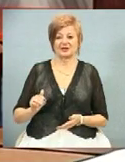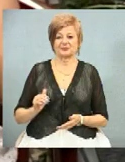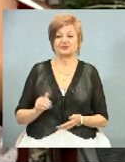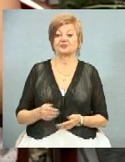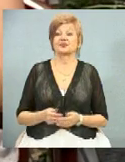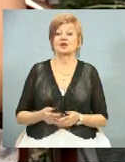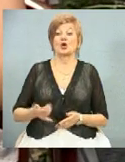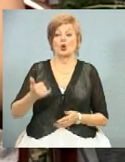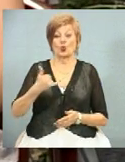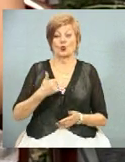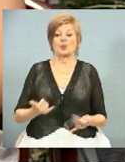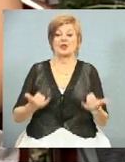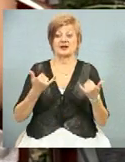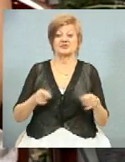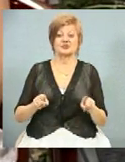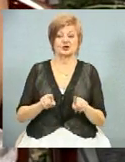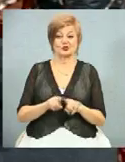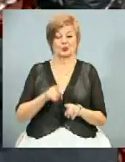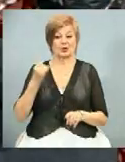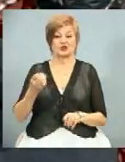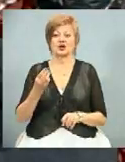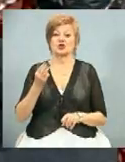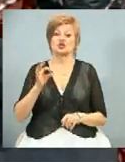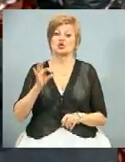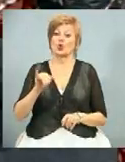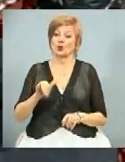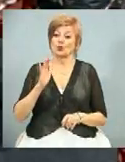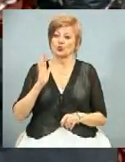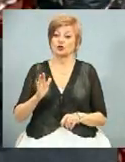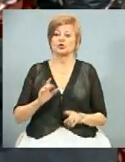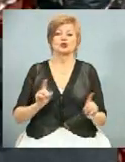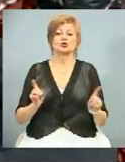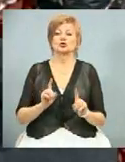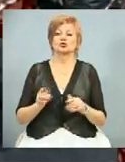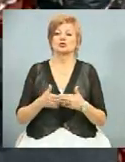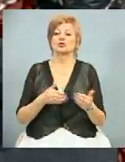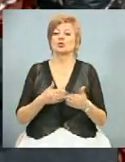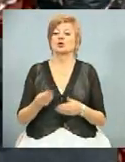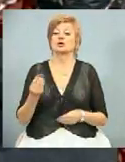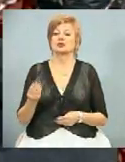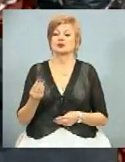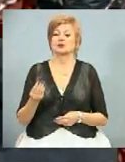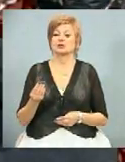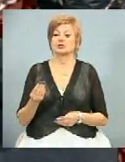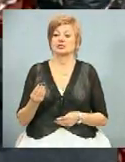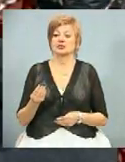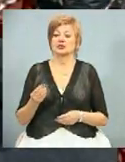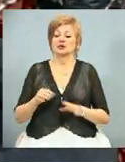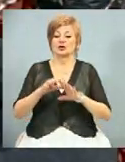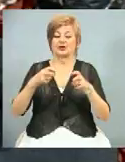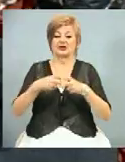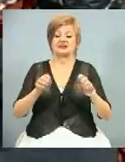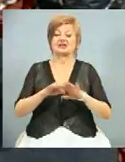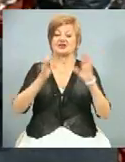друзі. У нас сьогодні таке прикольне буде шоу. Да, Микитко? Так. Так, що в нас в руках? Що ми тримаємо в руках? Кулі. Повітряні